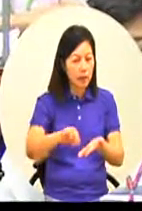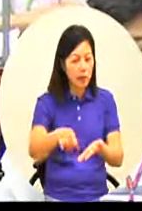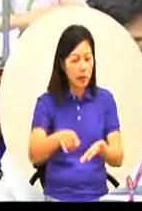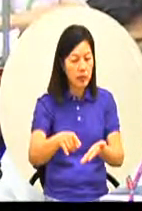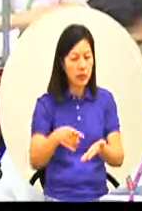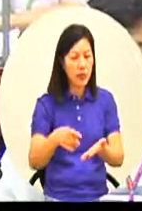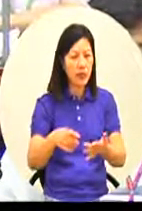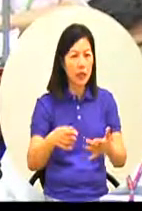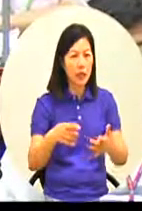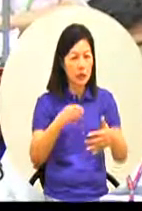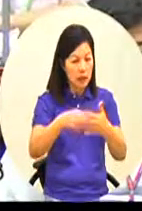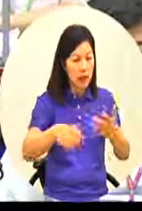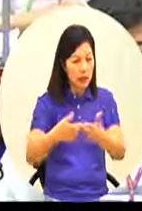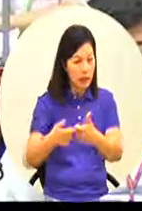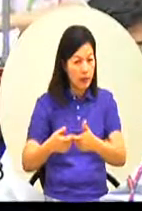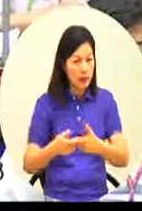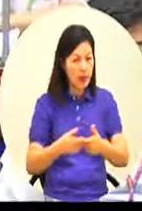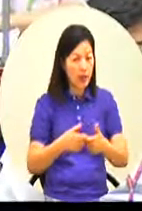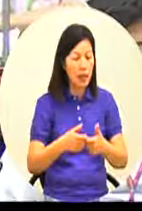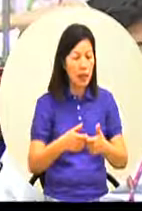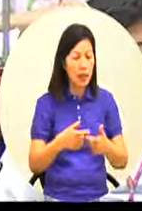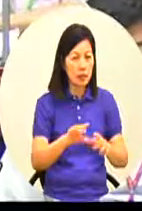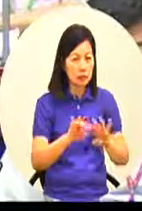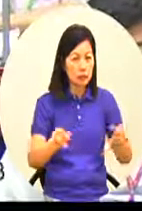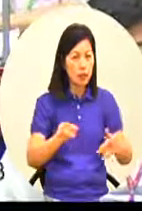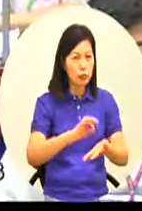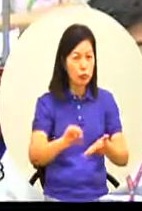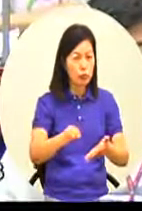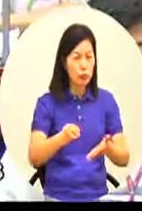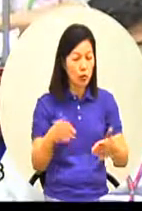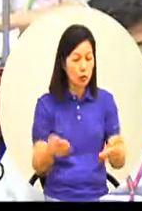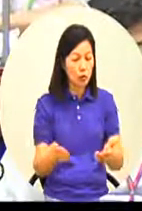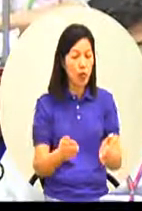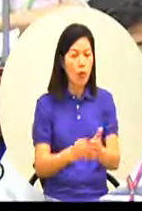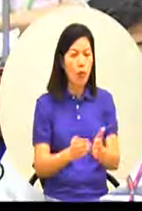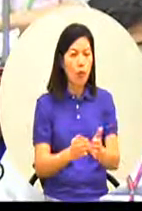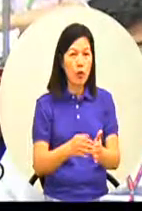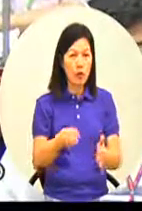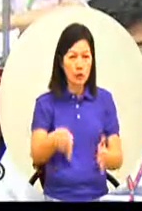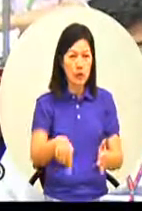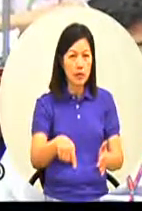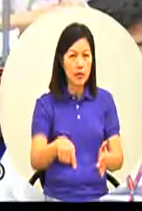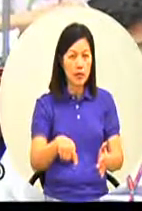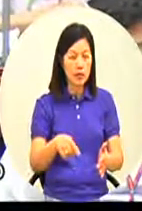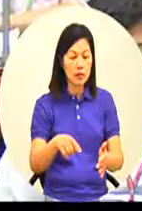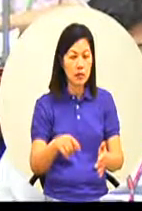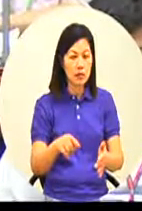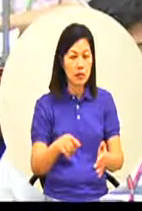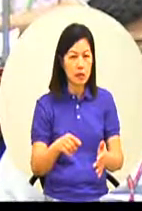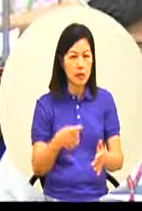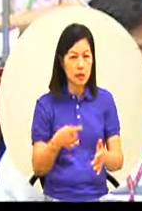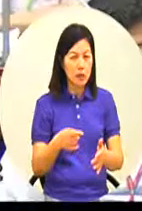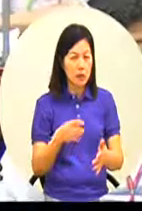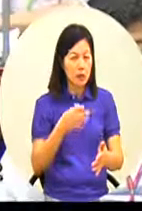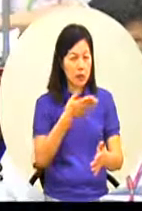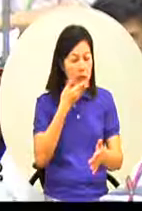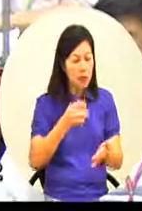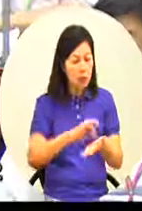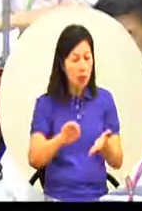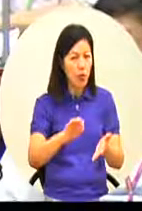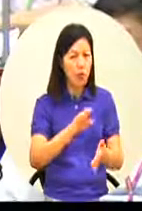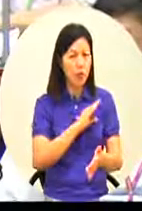理来使用他的一个土地啊。这个本来开发完了以后就要做最经济有效的一个利用，所以我们这